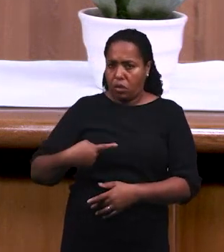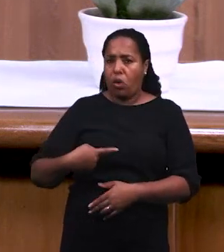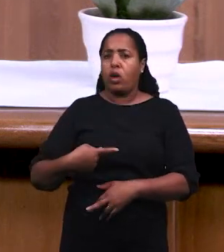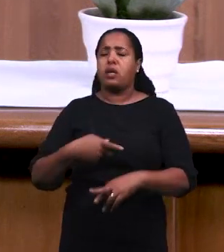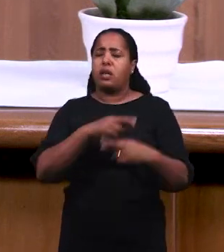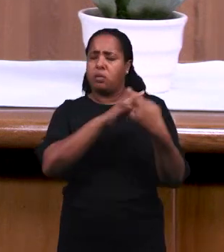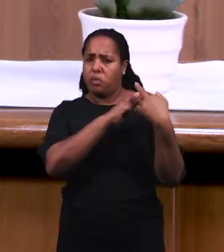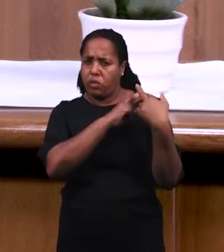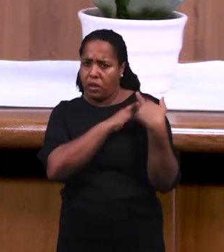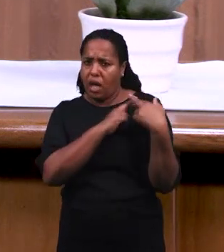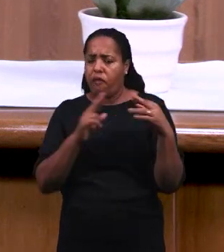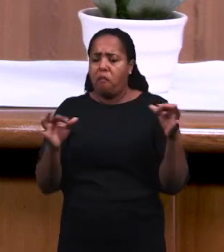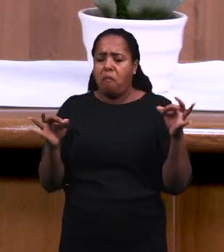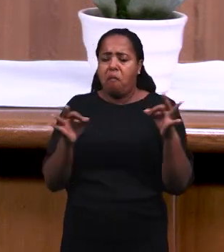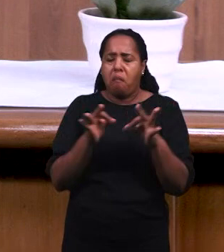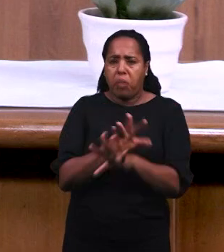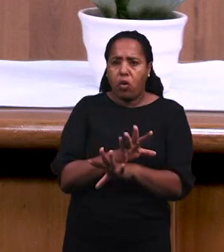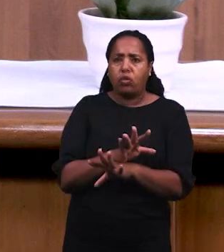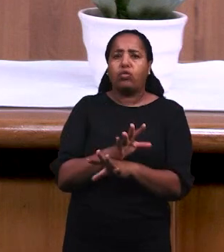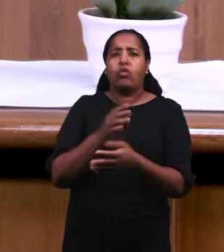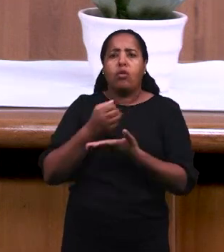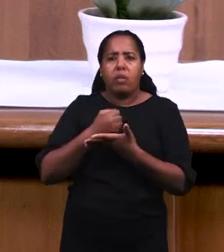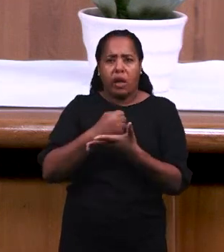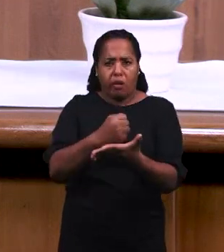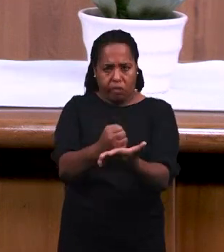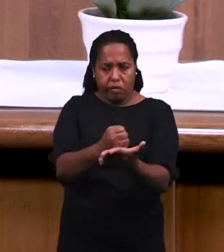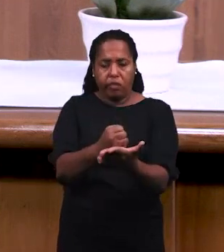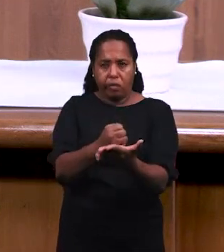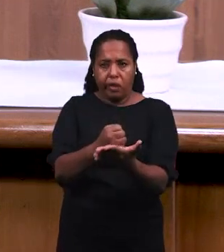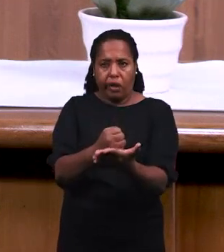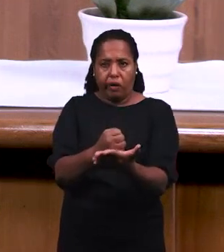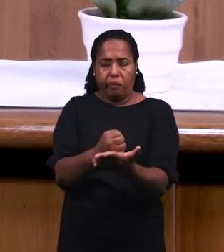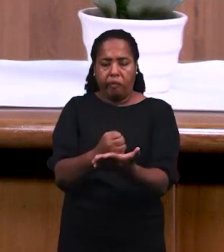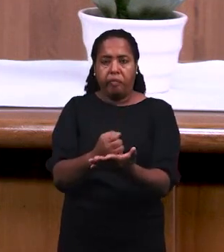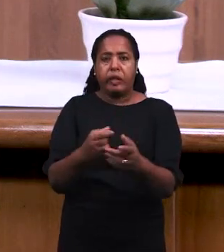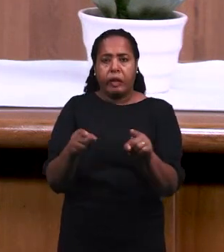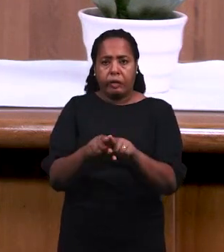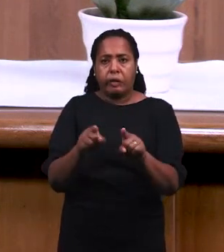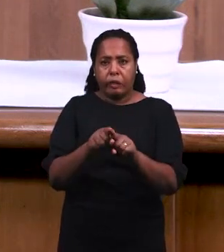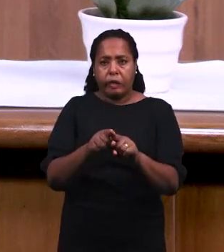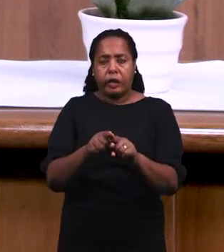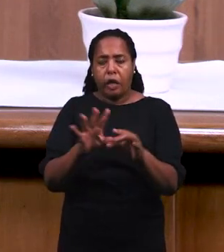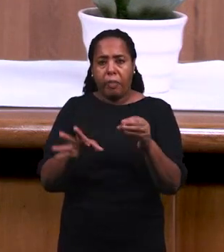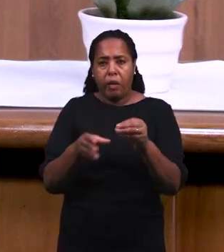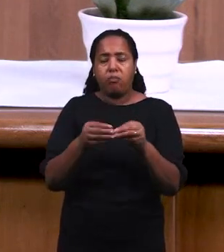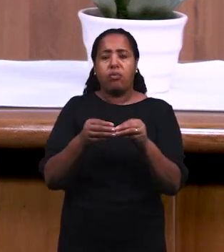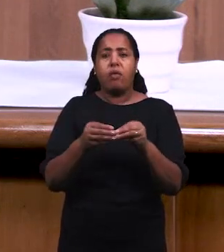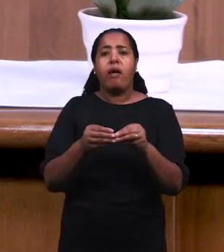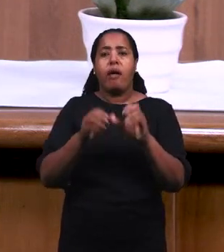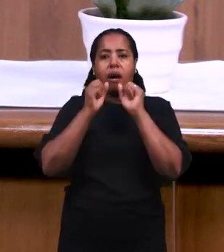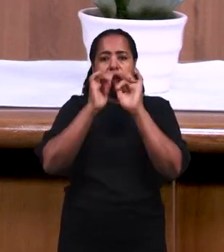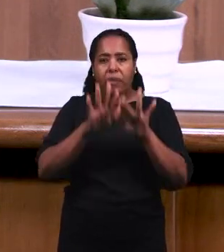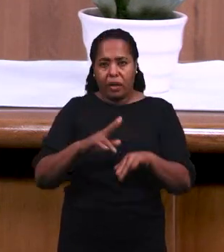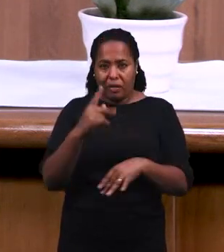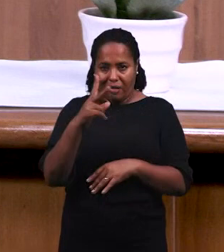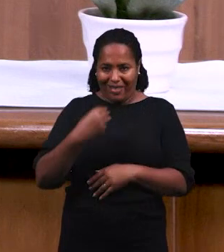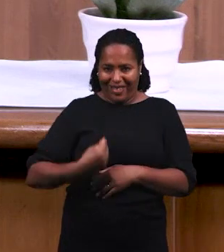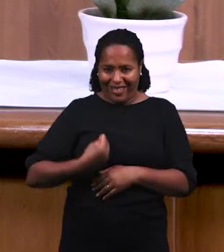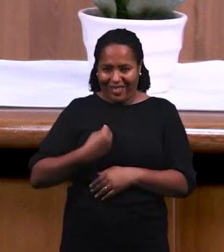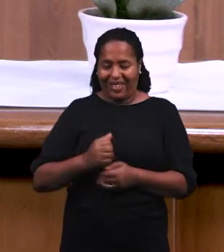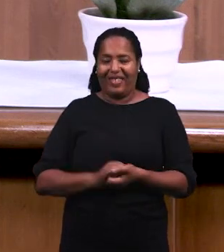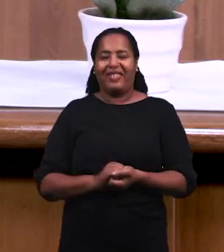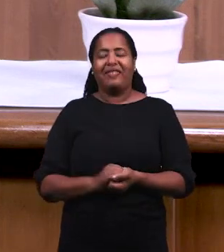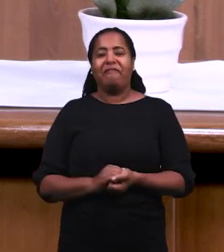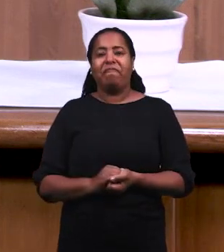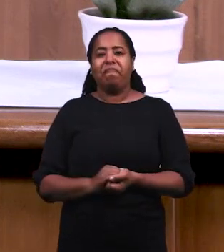рубежа, чтобы вам уделили внимание, и вы получили полное благословение, которое